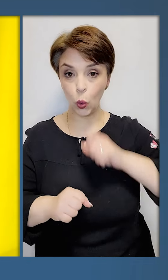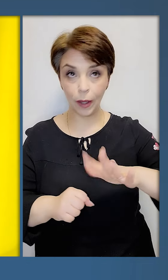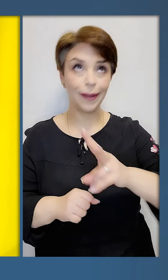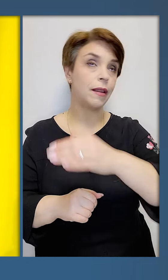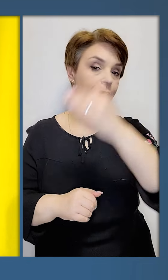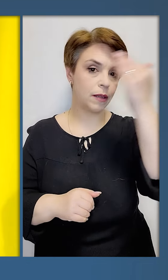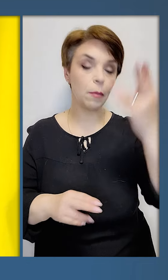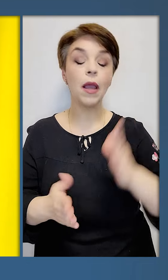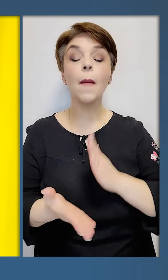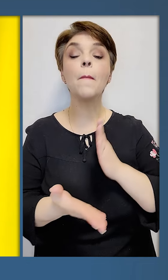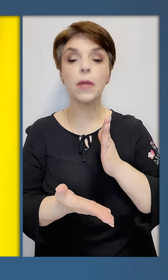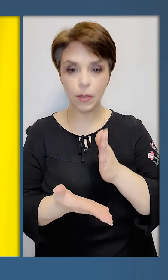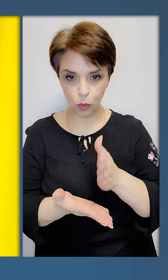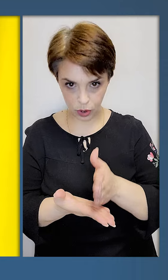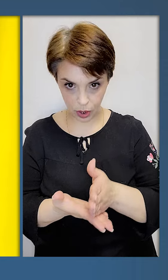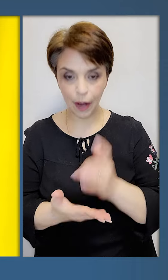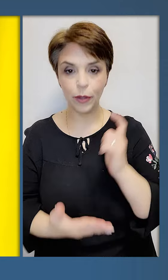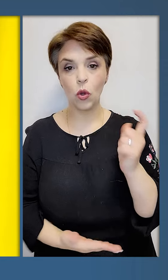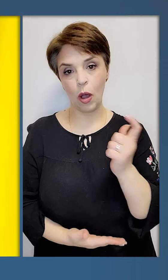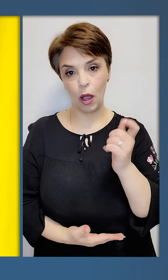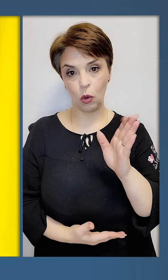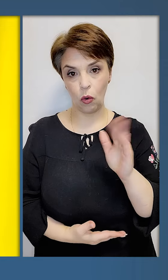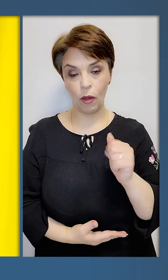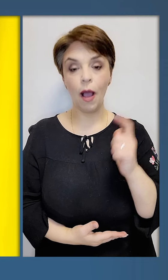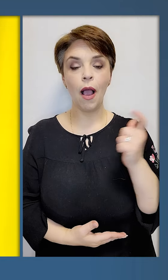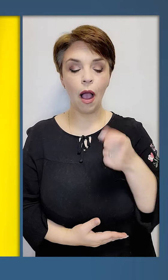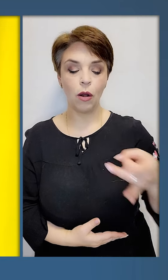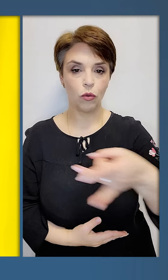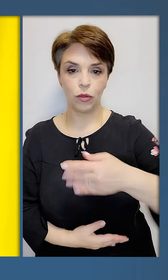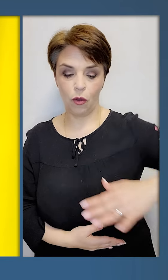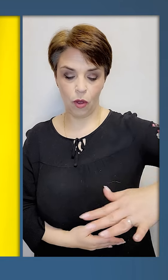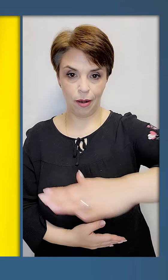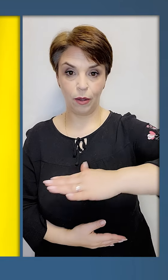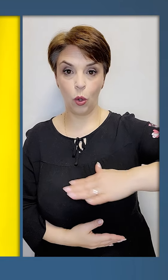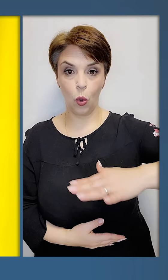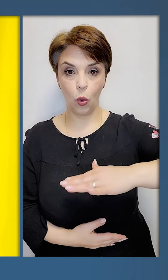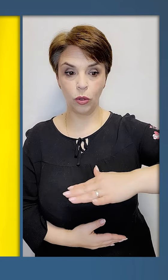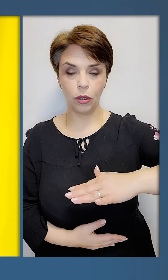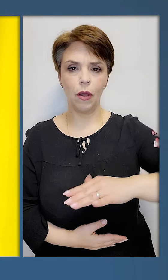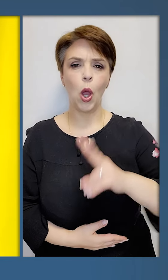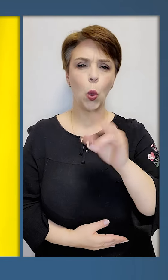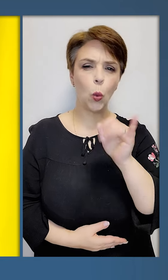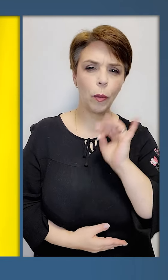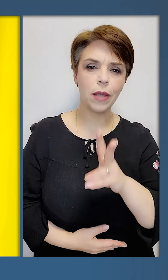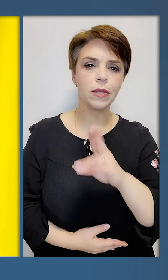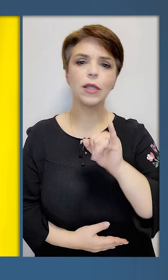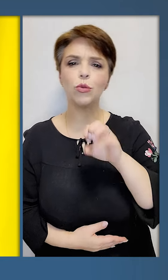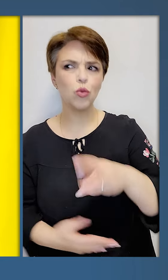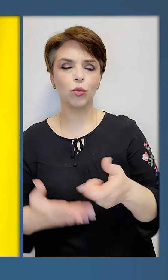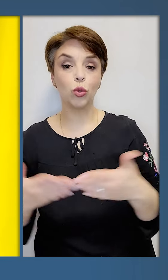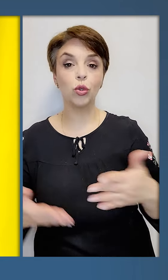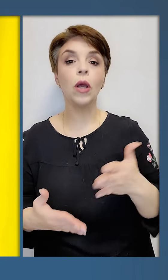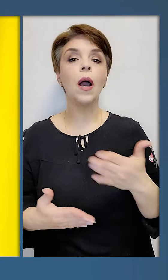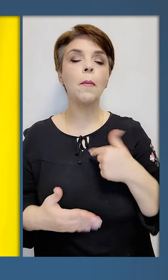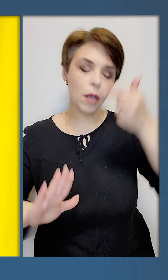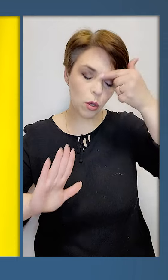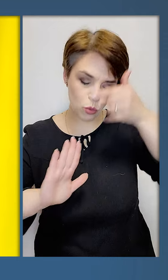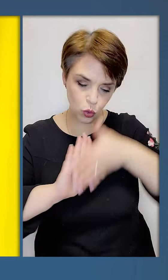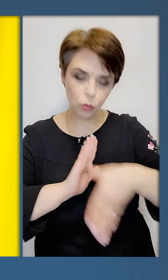України, неба і безпосередньо Харкова, Харківського регіону, Куп'янська, Ізюму тощо. Тобто